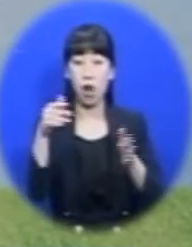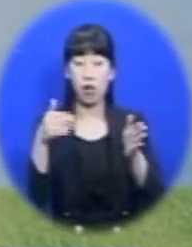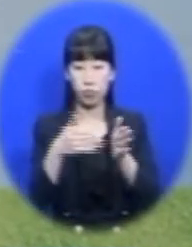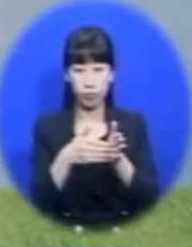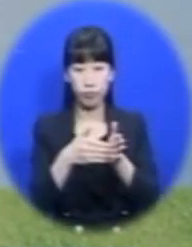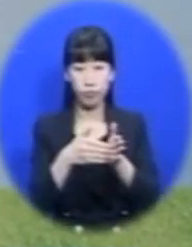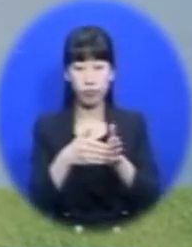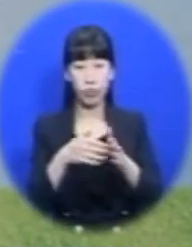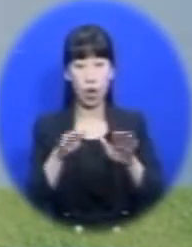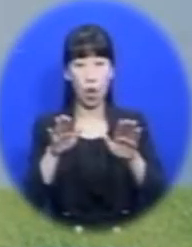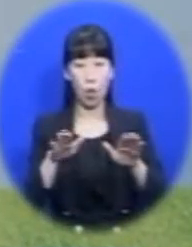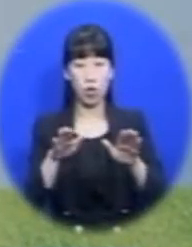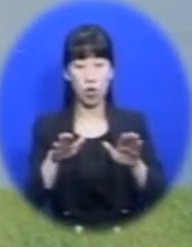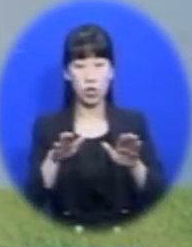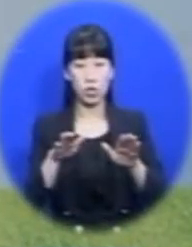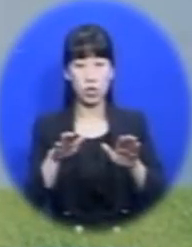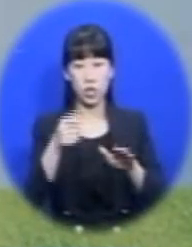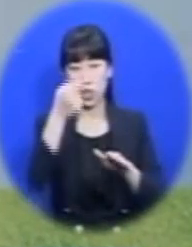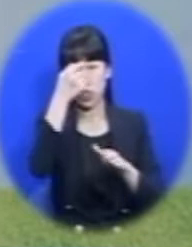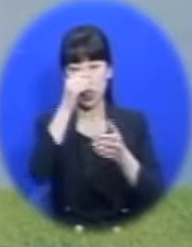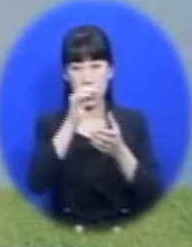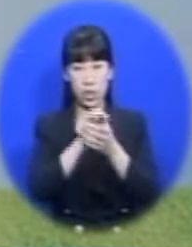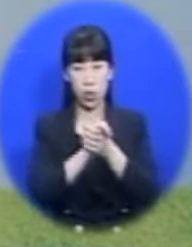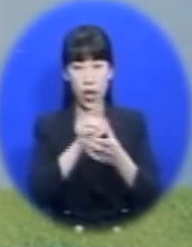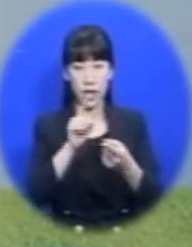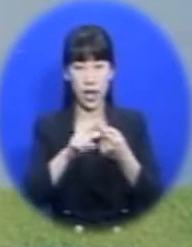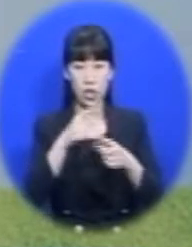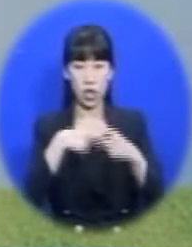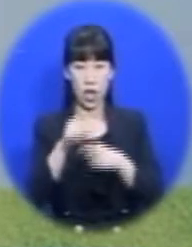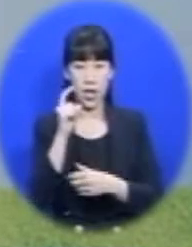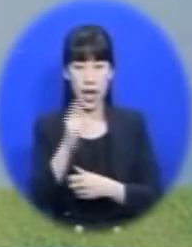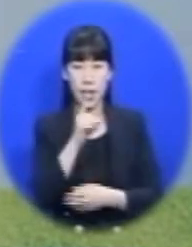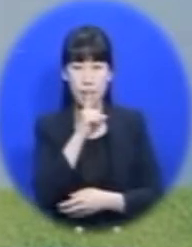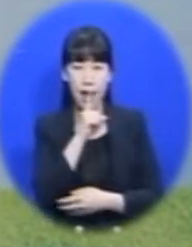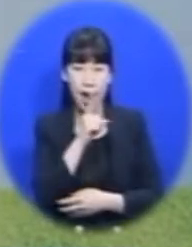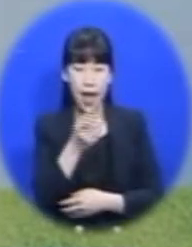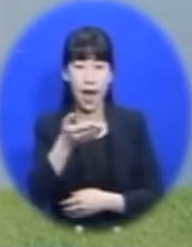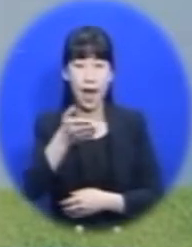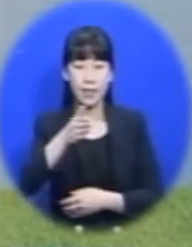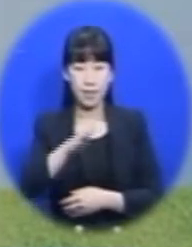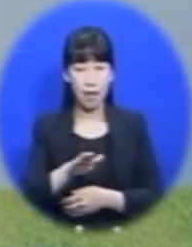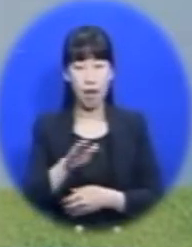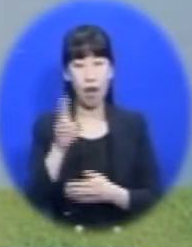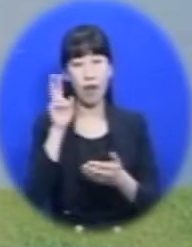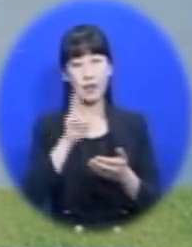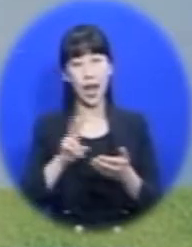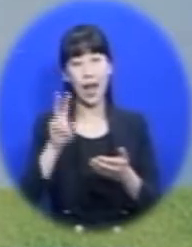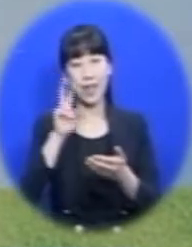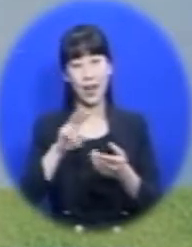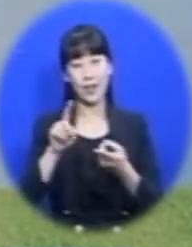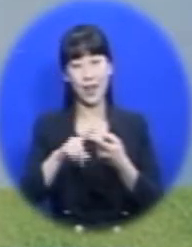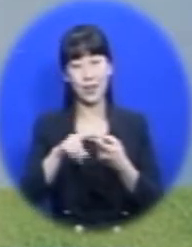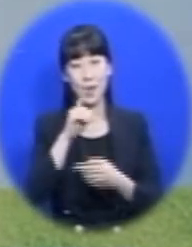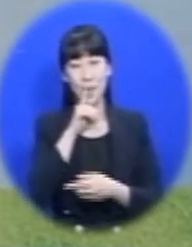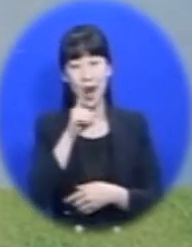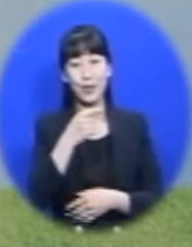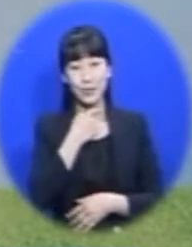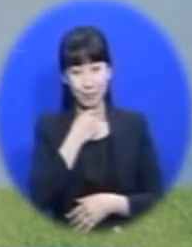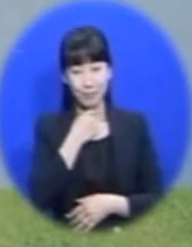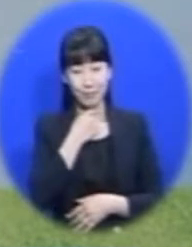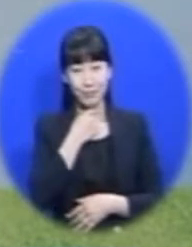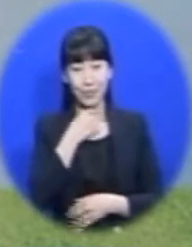특별히 이제 기도에 대해서 더 강조를 해야 될 오늘은 찬양을 말씀하시니 제가